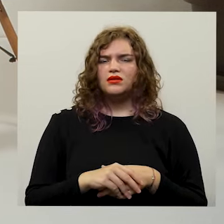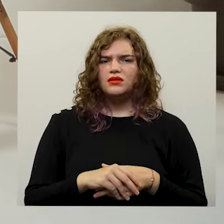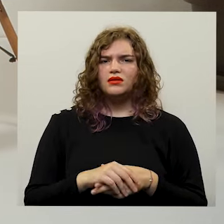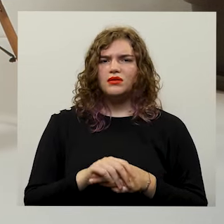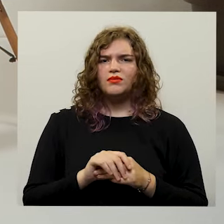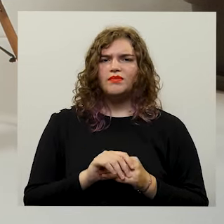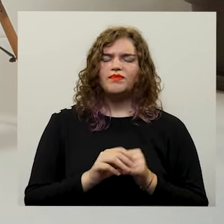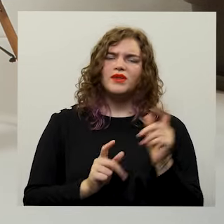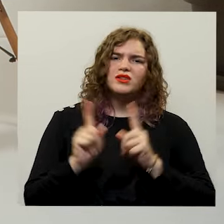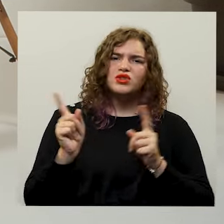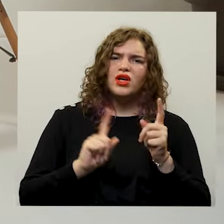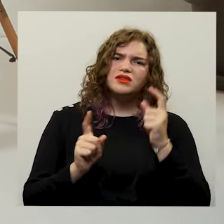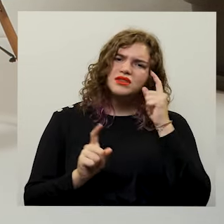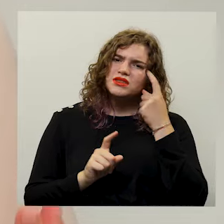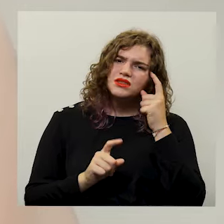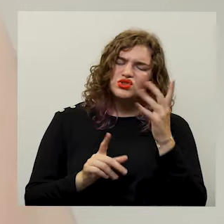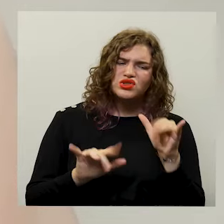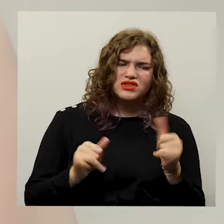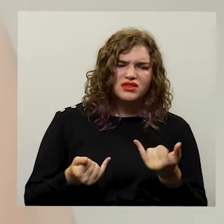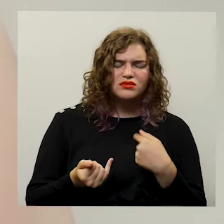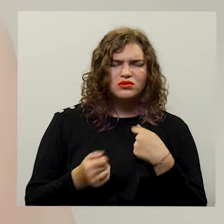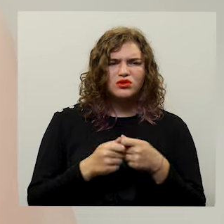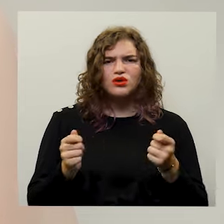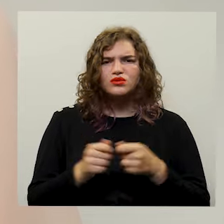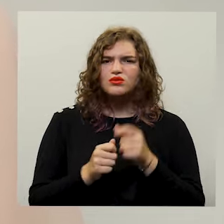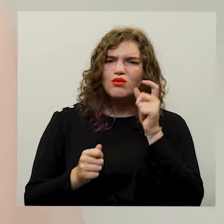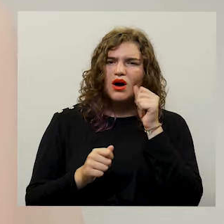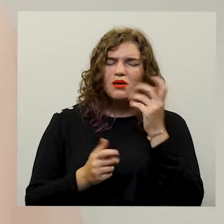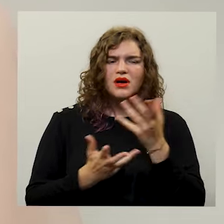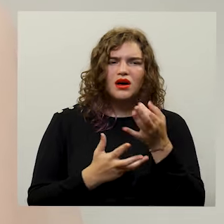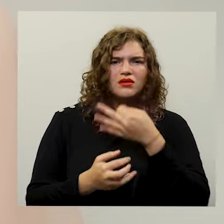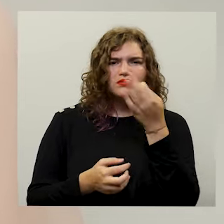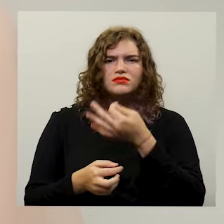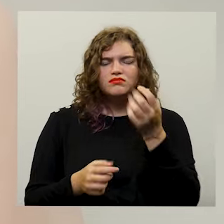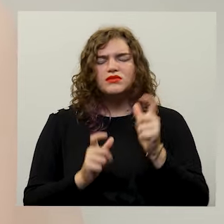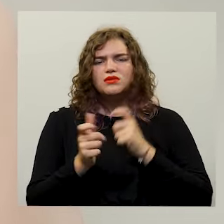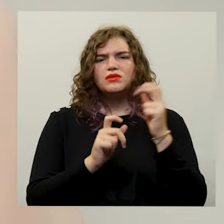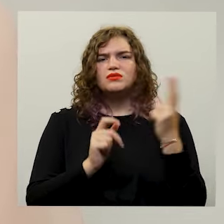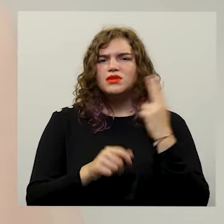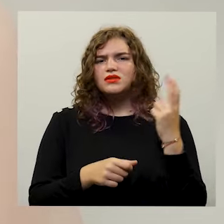Și uneori se mai gândește ce se întâmplă cu toți oamenii la care am mărturisit despre